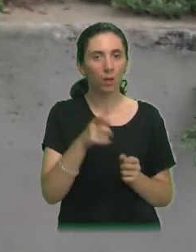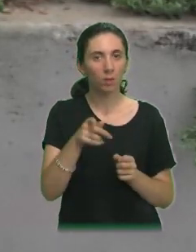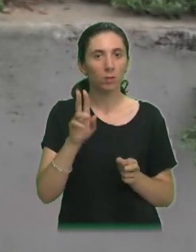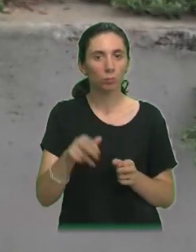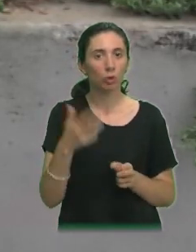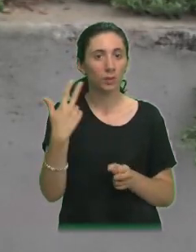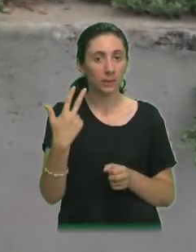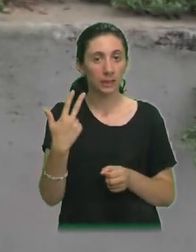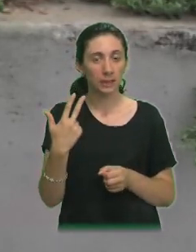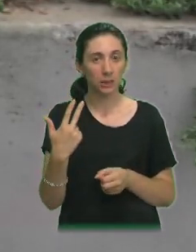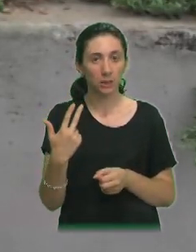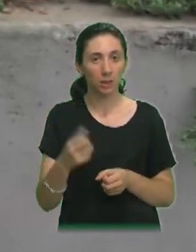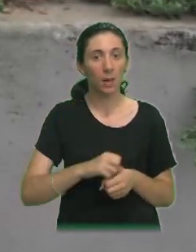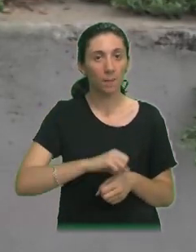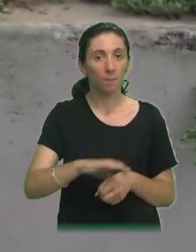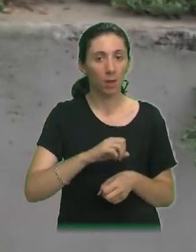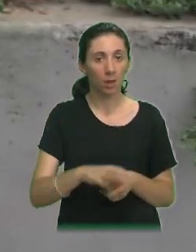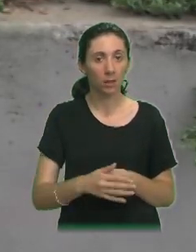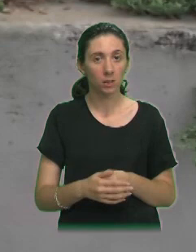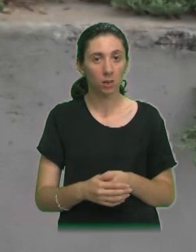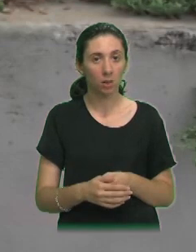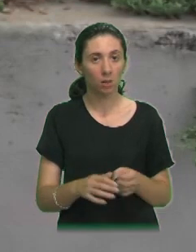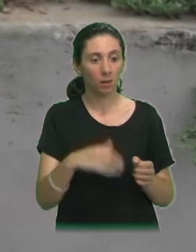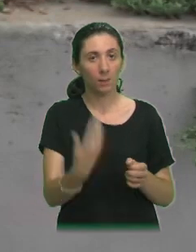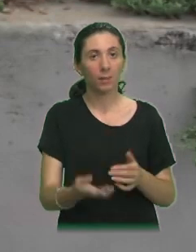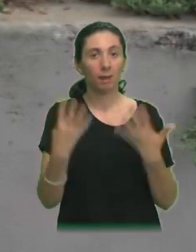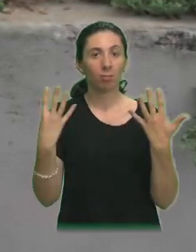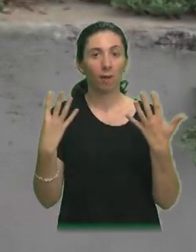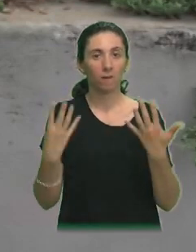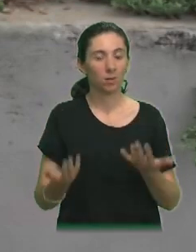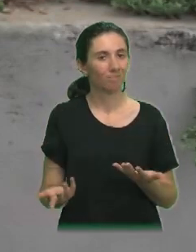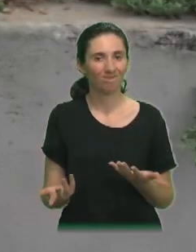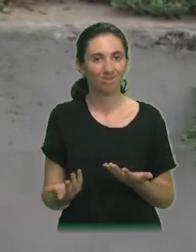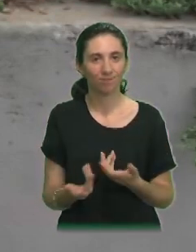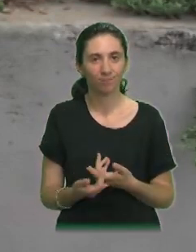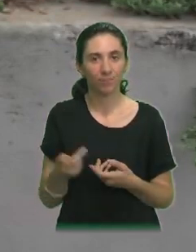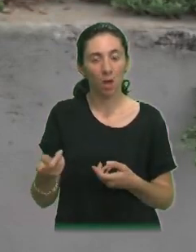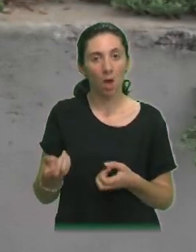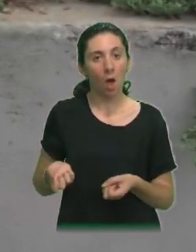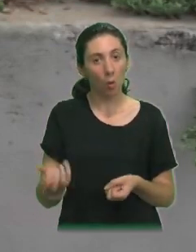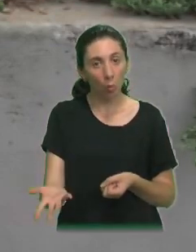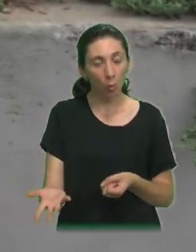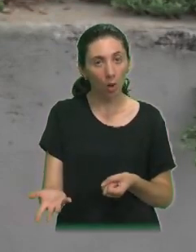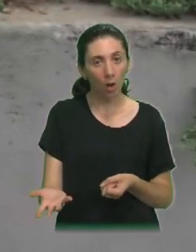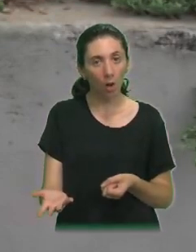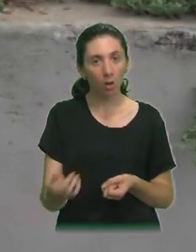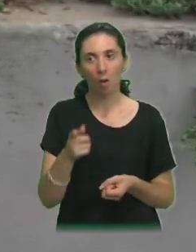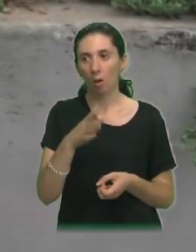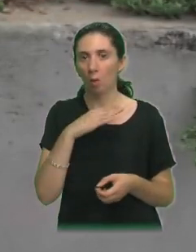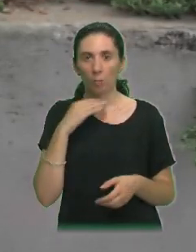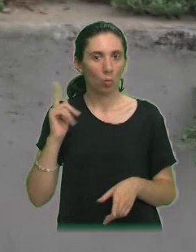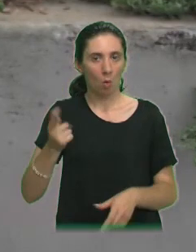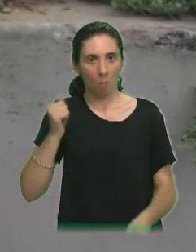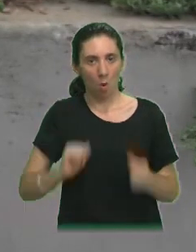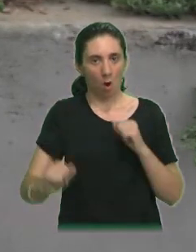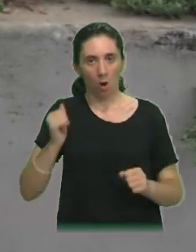da padne 9. A u kuglanju ćeš se dobro namučiti da padne 9 i to nije baš